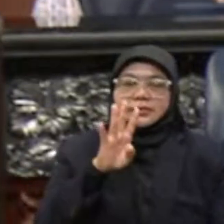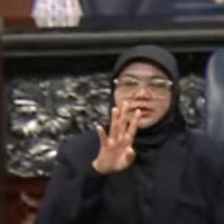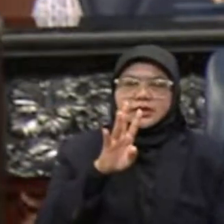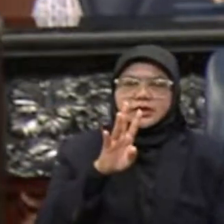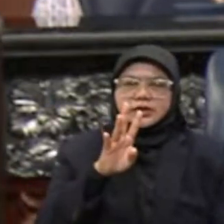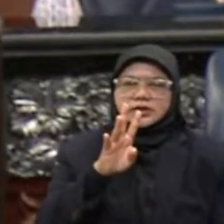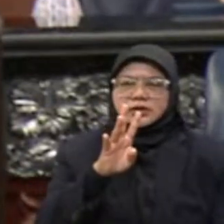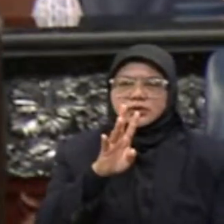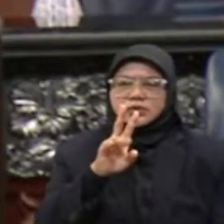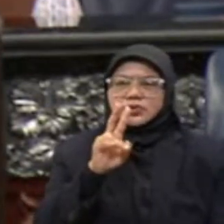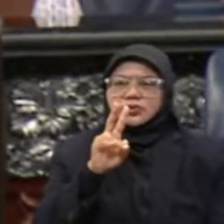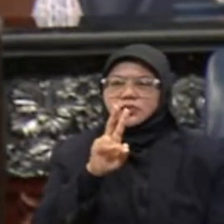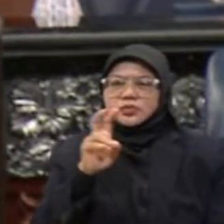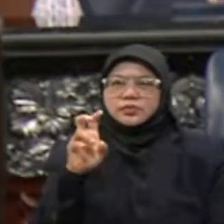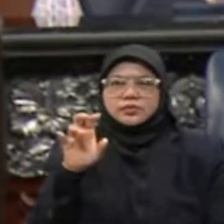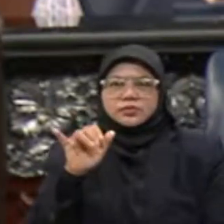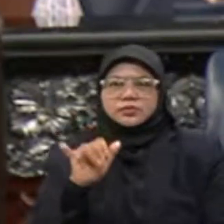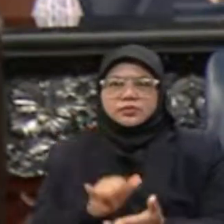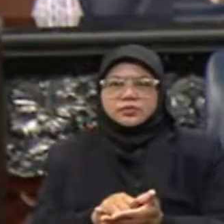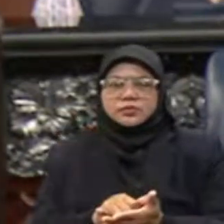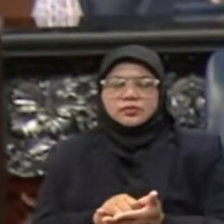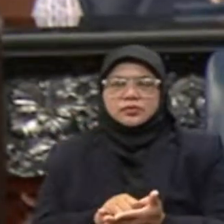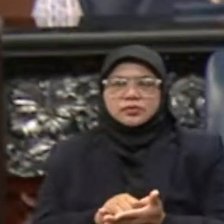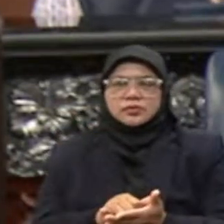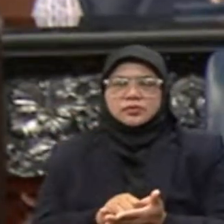420.49 ini mungkin